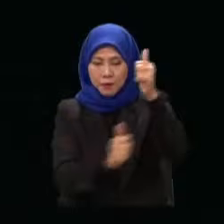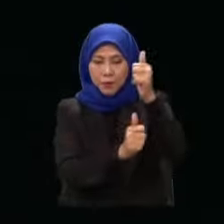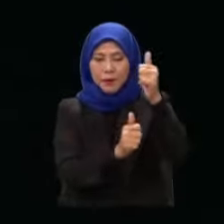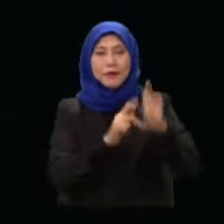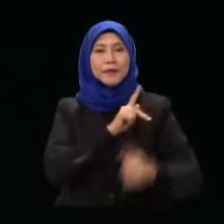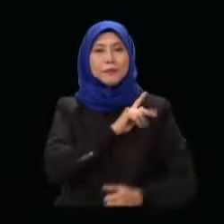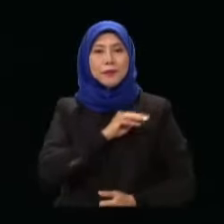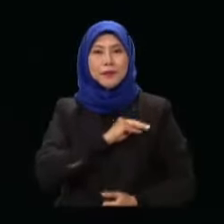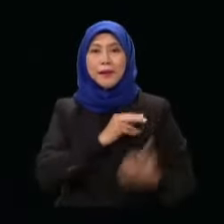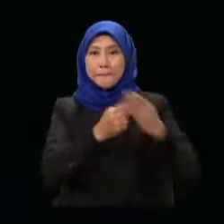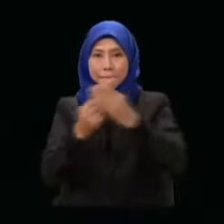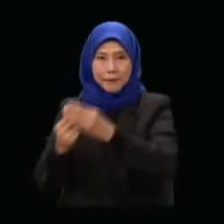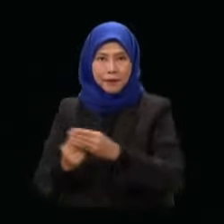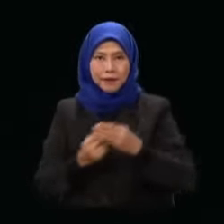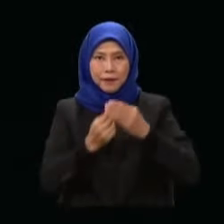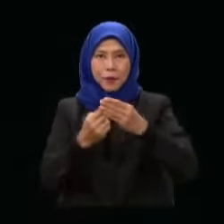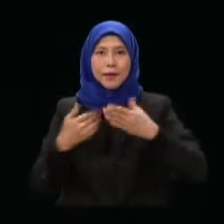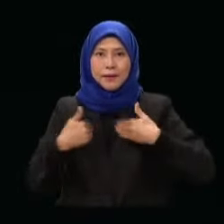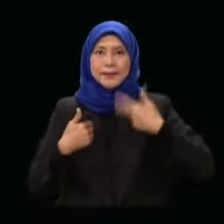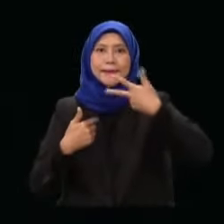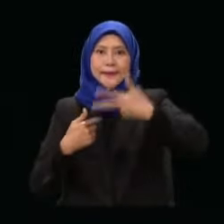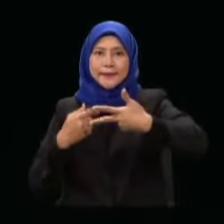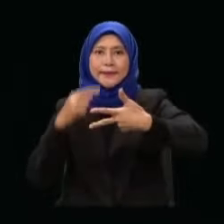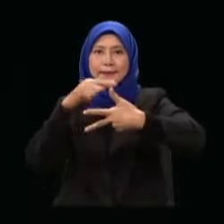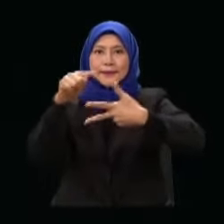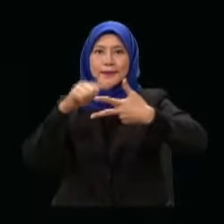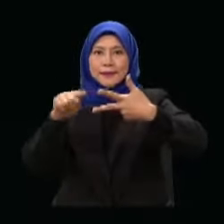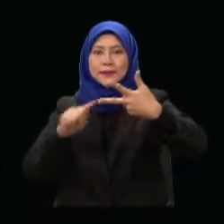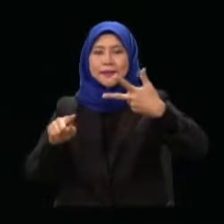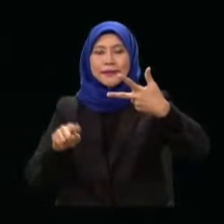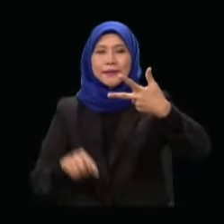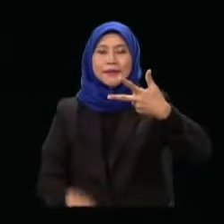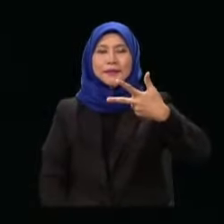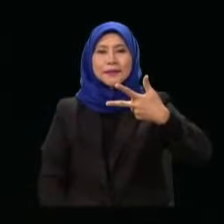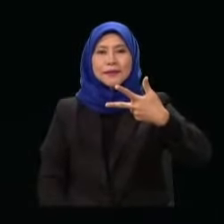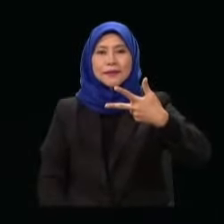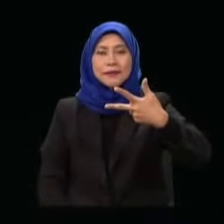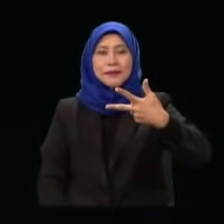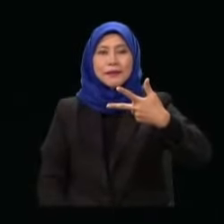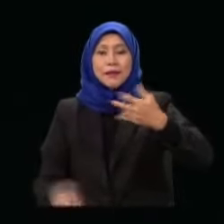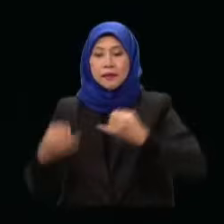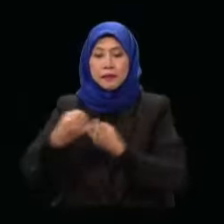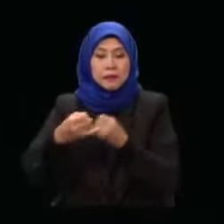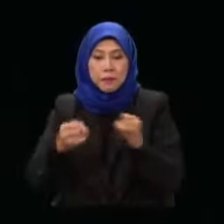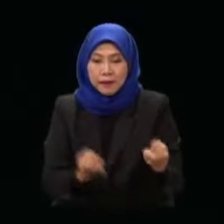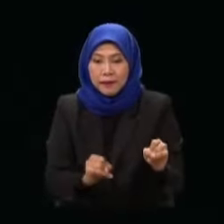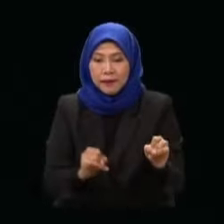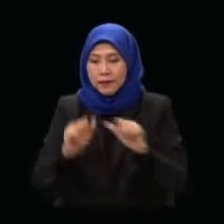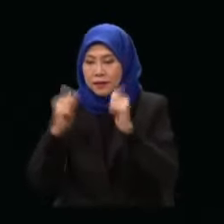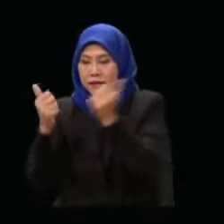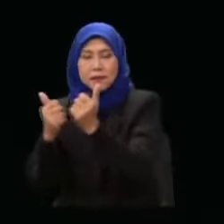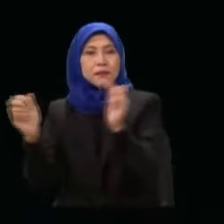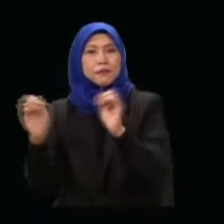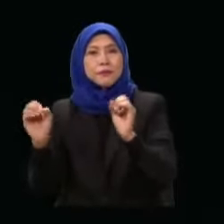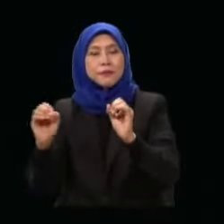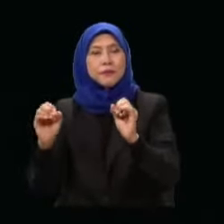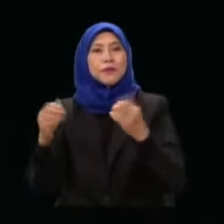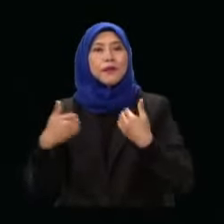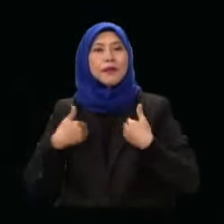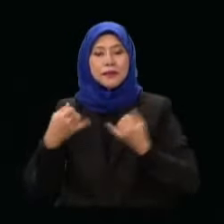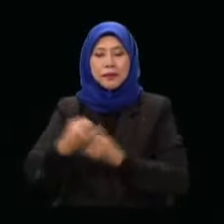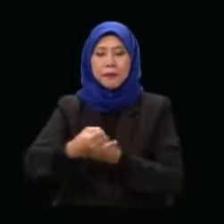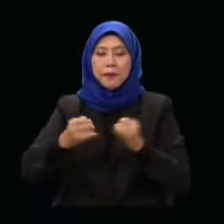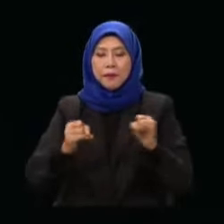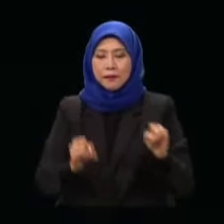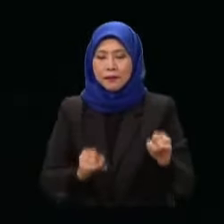negara kita D3 total kita takdir banyak yg tidak D agency jabatan Puncak banyak Eh jadi kita the jabatan